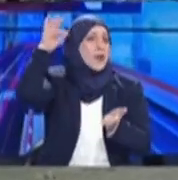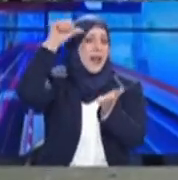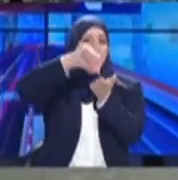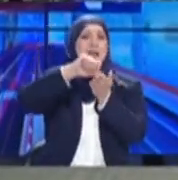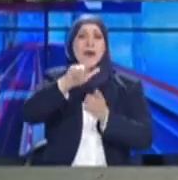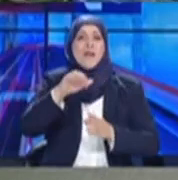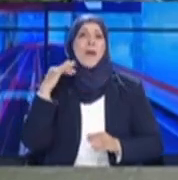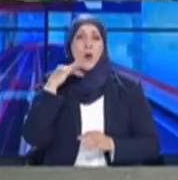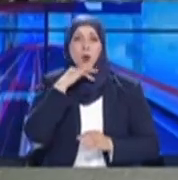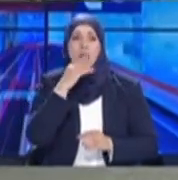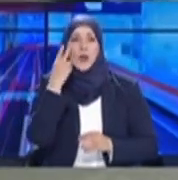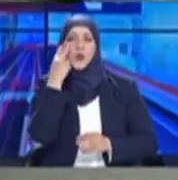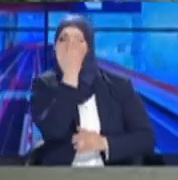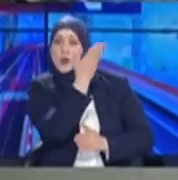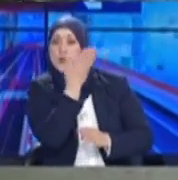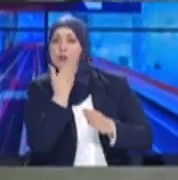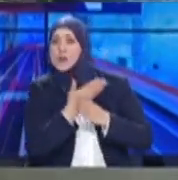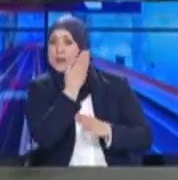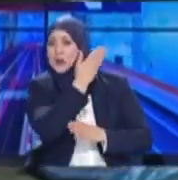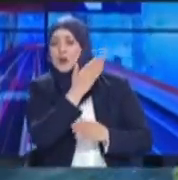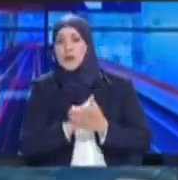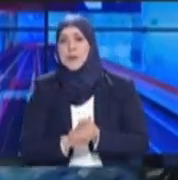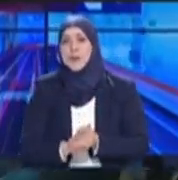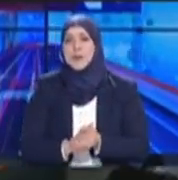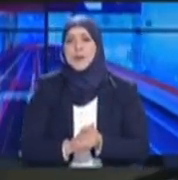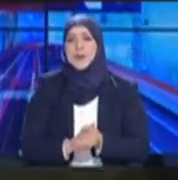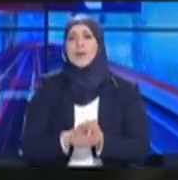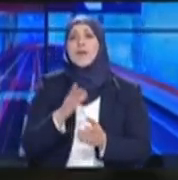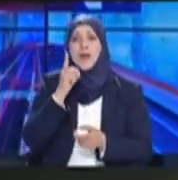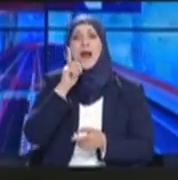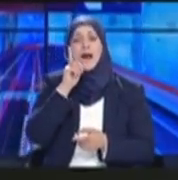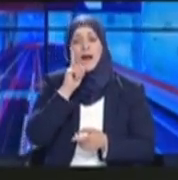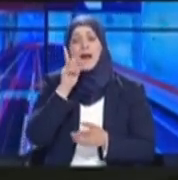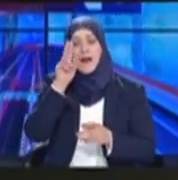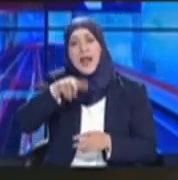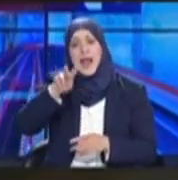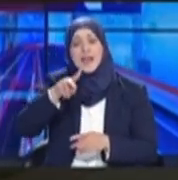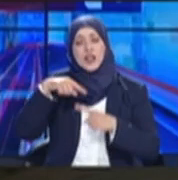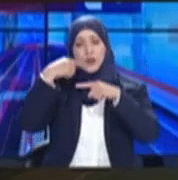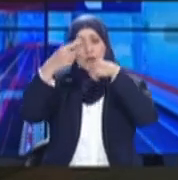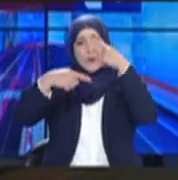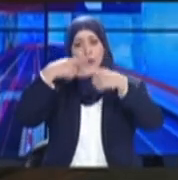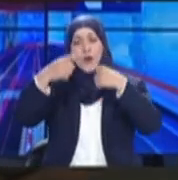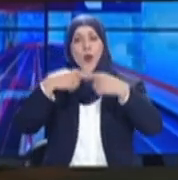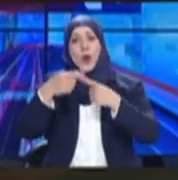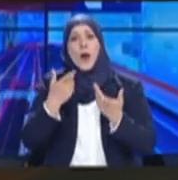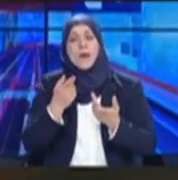هي اللي هي صور الحياه الموجوده عن الهام واكيد في كل مره نحاول ان ان اتي وللناس